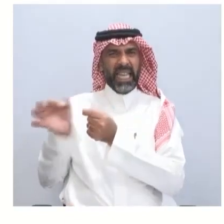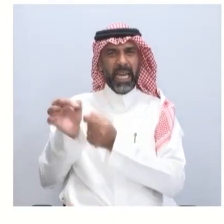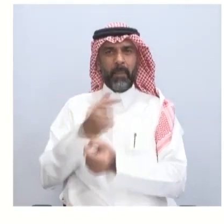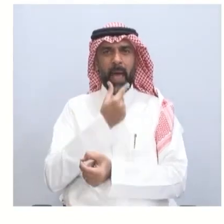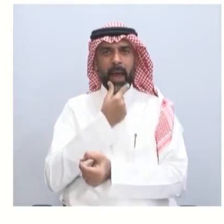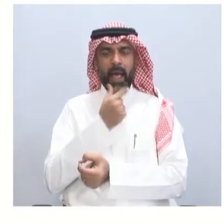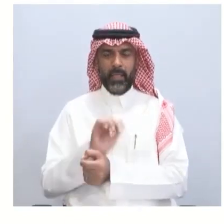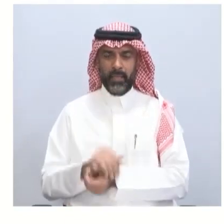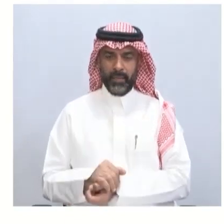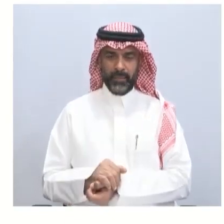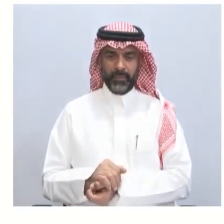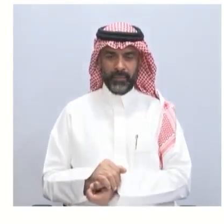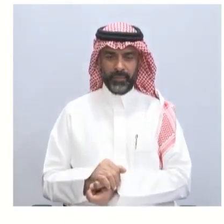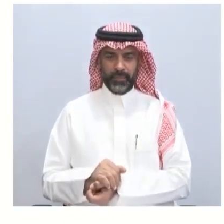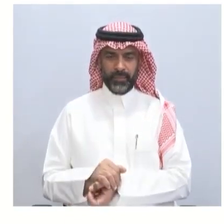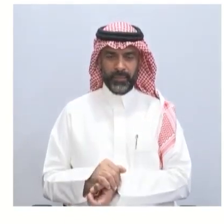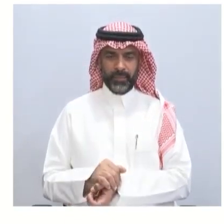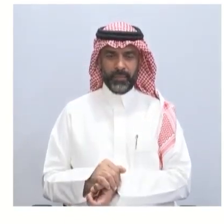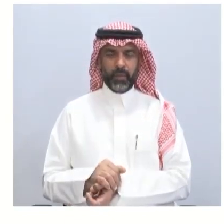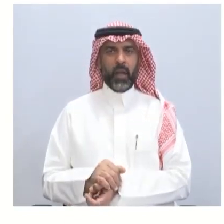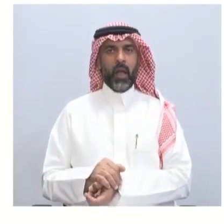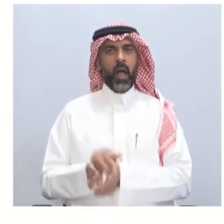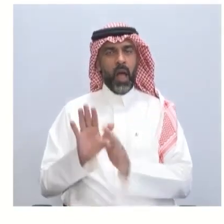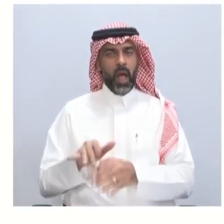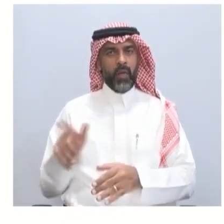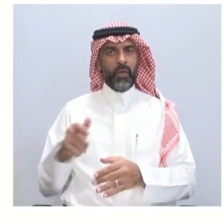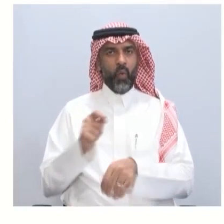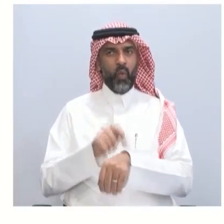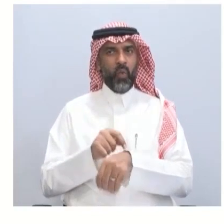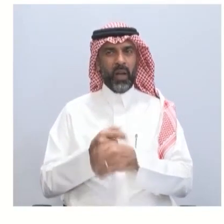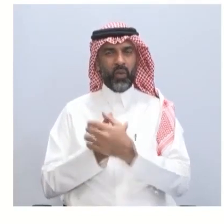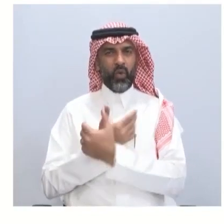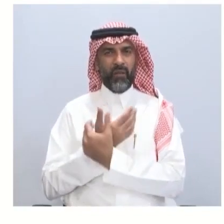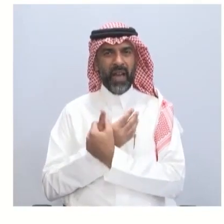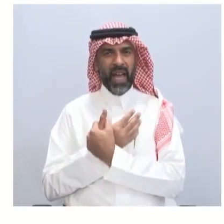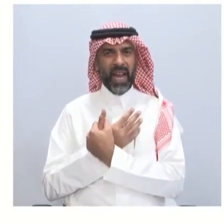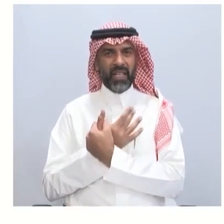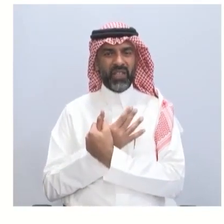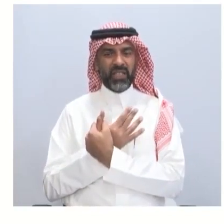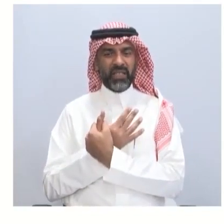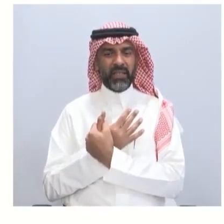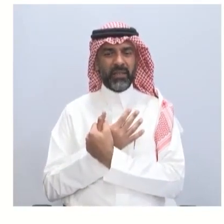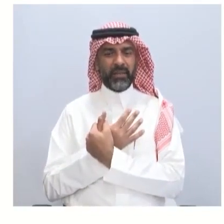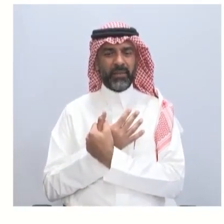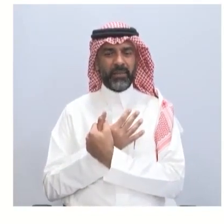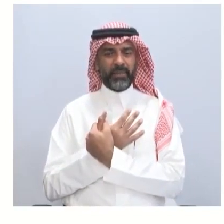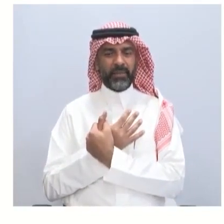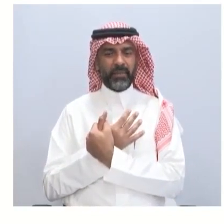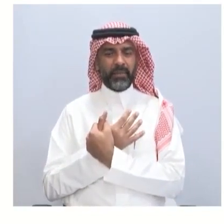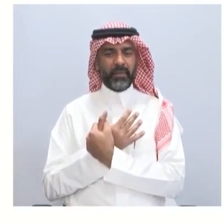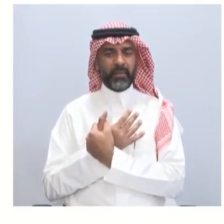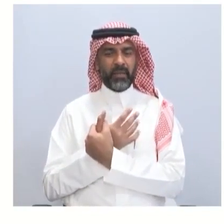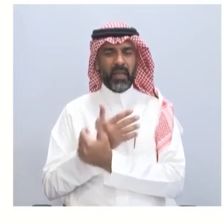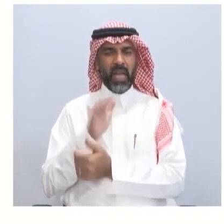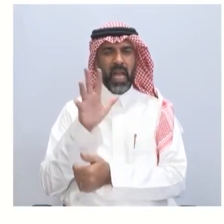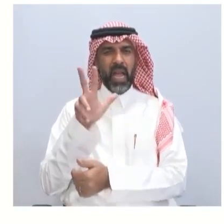وبعد عصر الخلفاء الراشدين اصبحت اليمامه بعيده عن عنايه الدوله